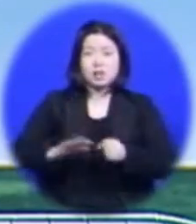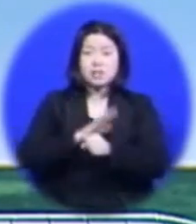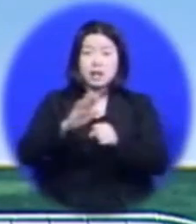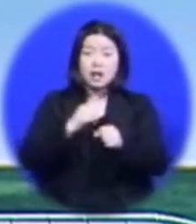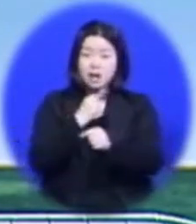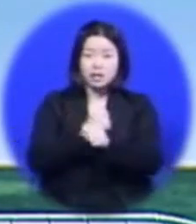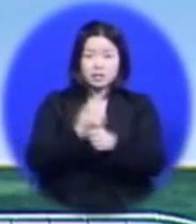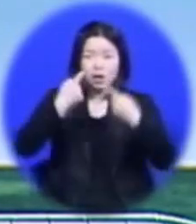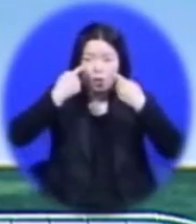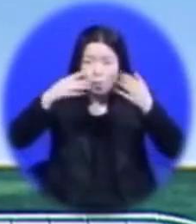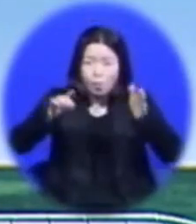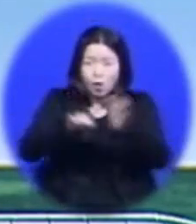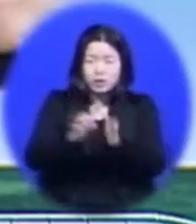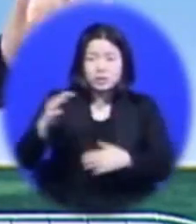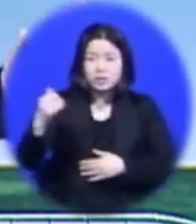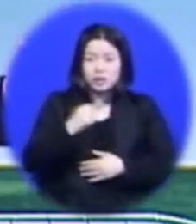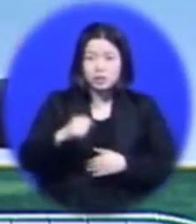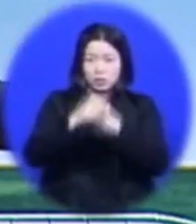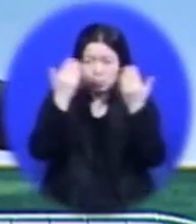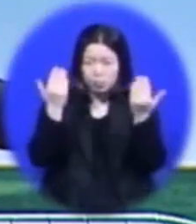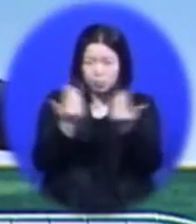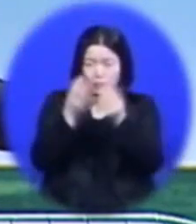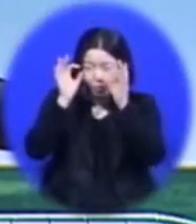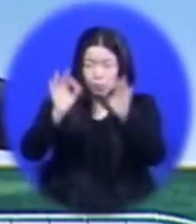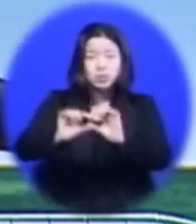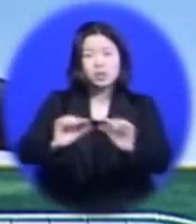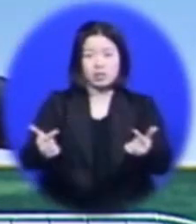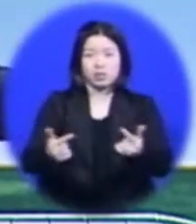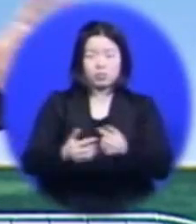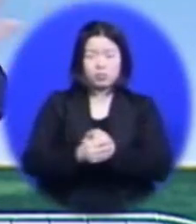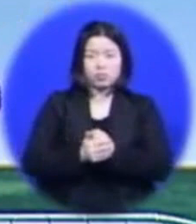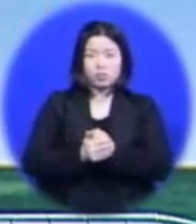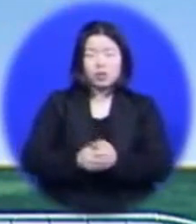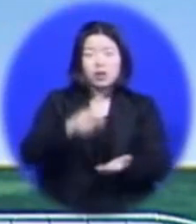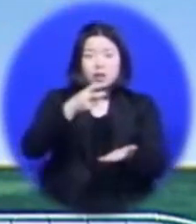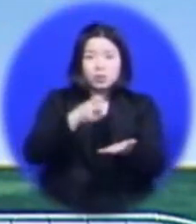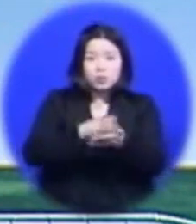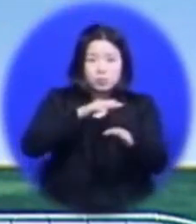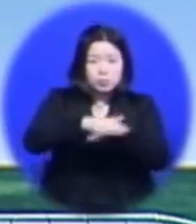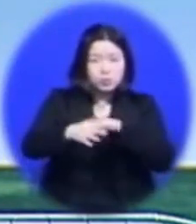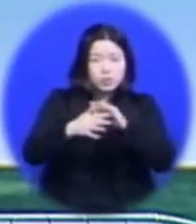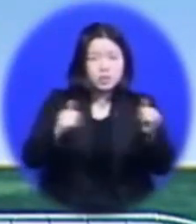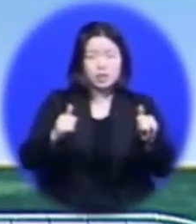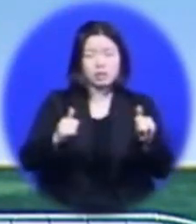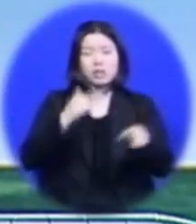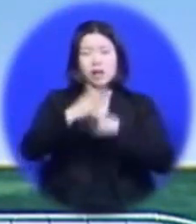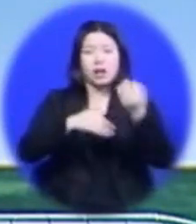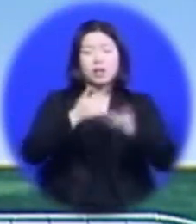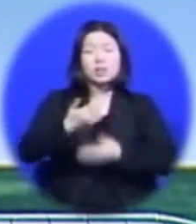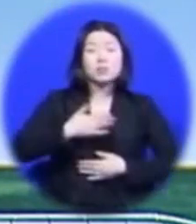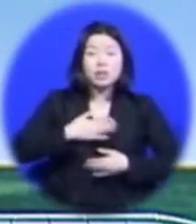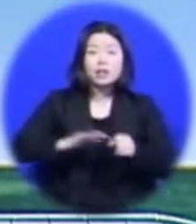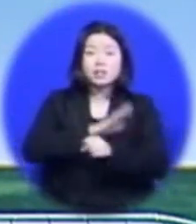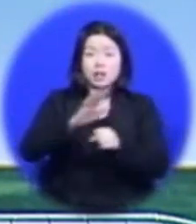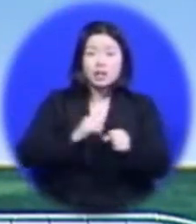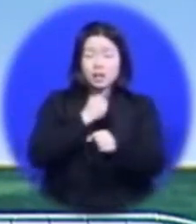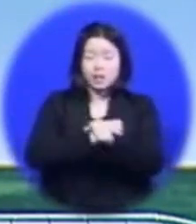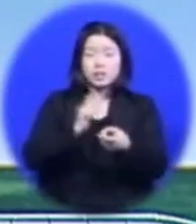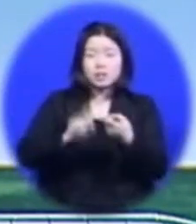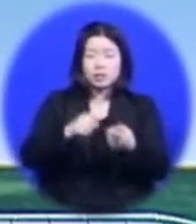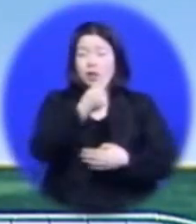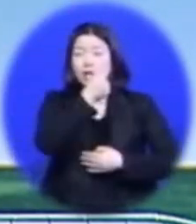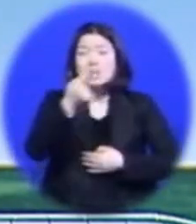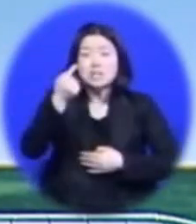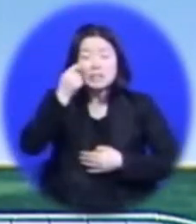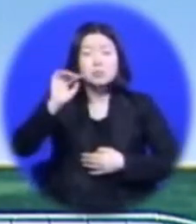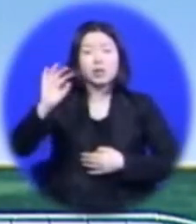사랑하신다는 확신을 가지고 모든 걸 보지 않습니다. 율법주의자들은 하나님이 나를 사랑하신다는 것을